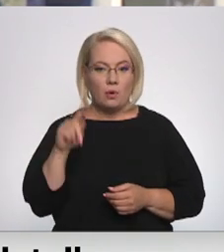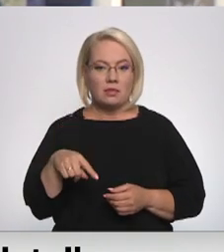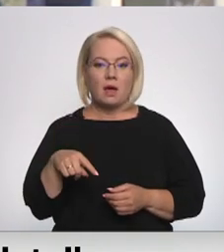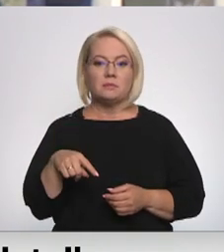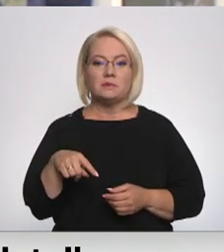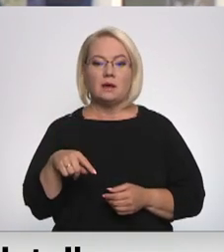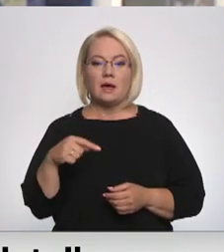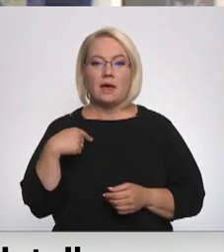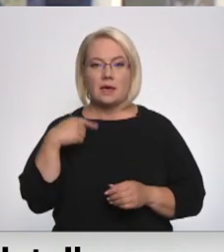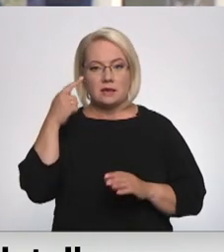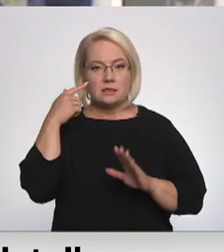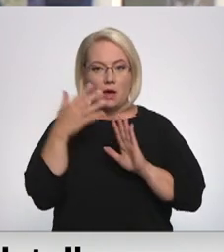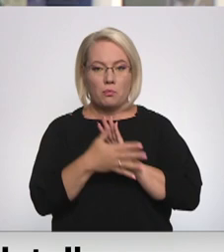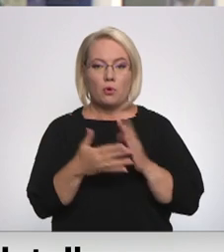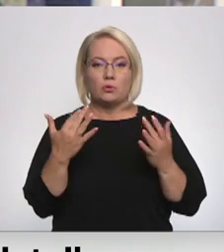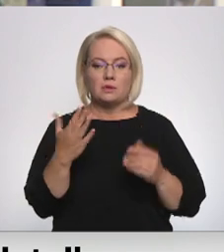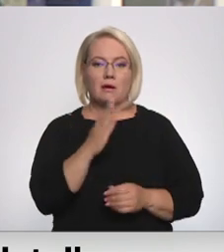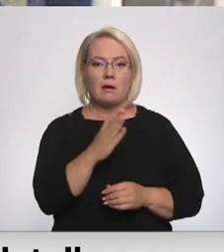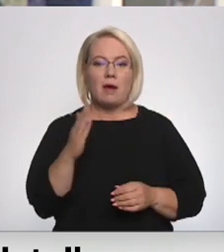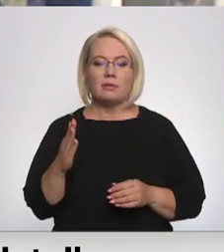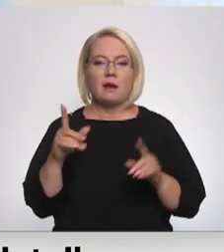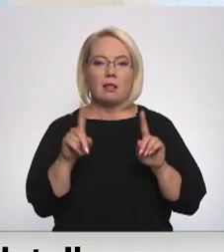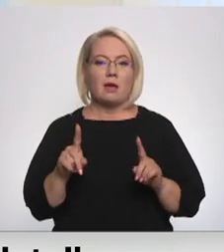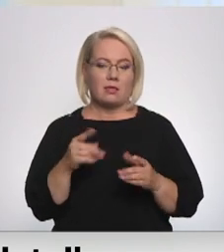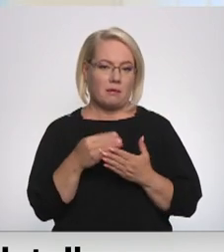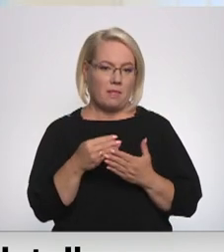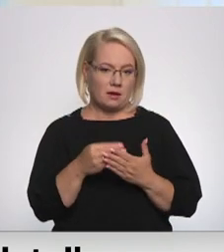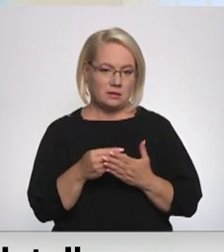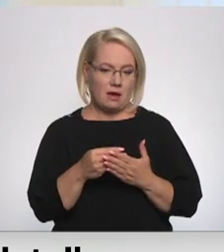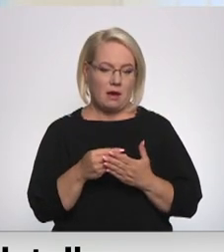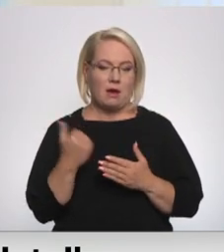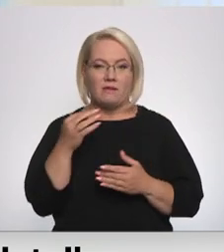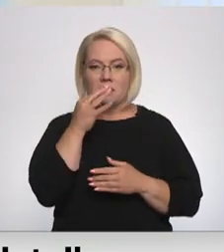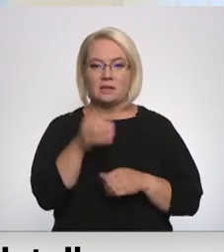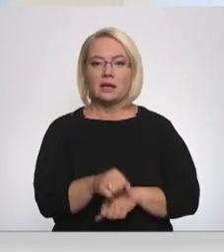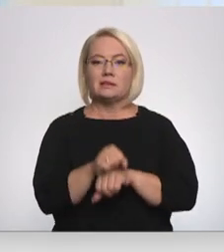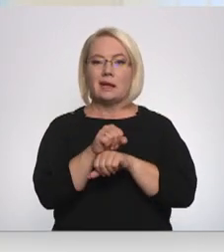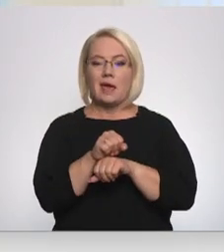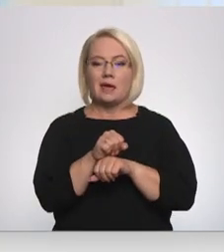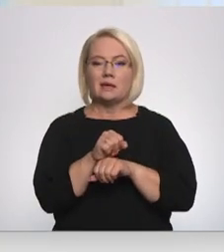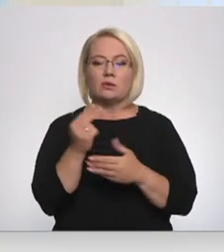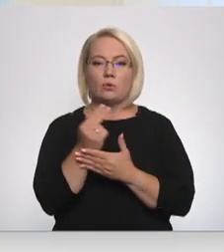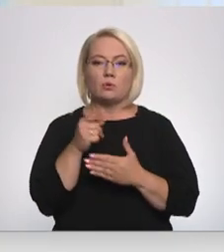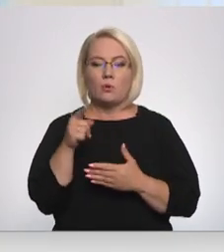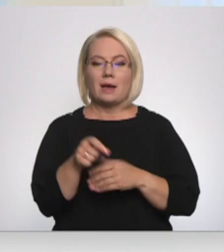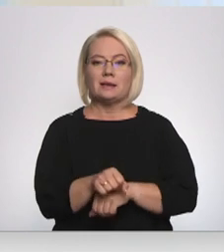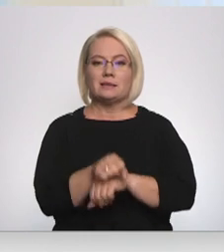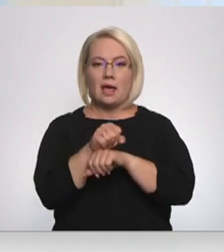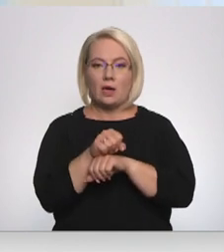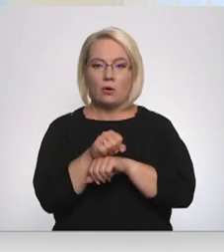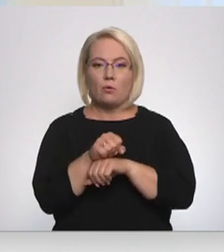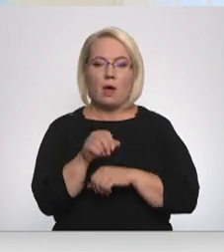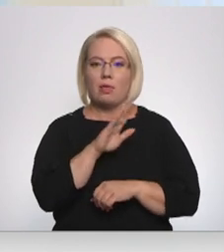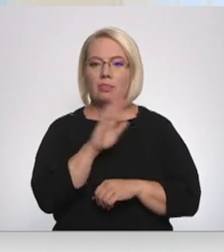Protams, ka es saprotu, cik katra lieta maksā. Streiks nozīmēs to, ka tie, kuri streiko, nepilda